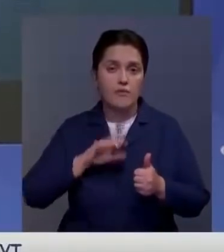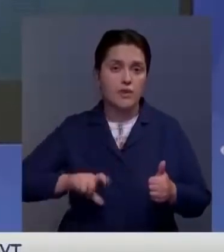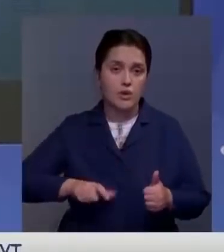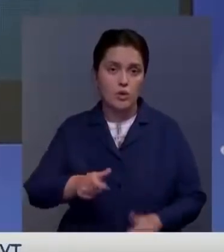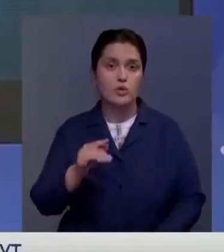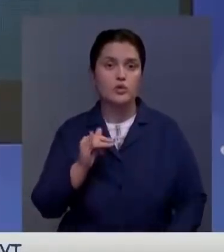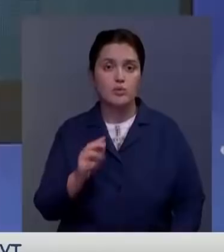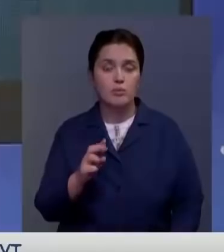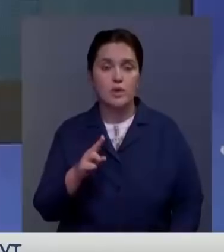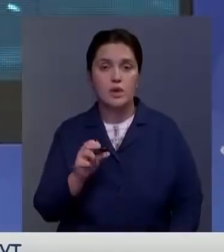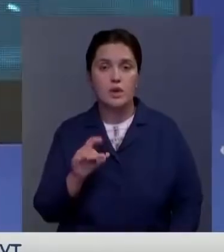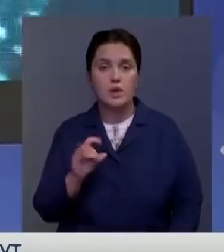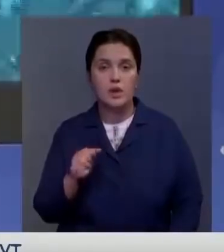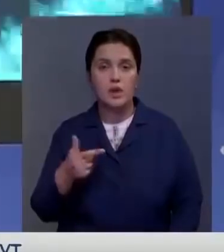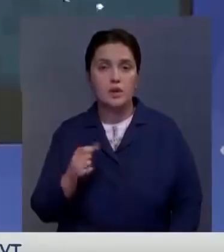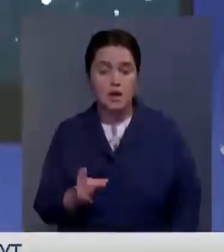Чубкараган.